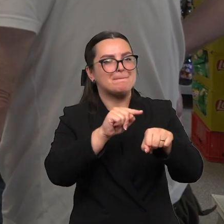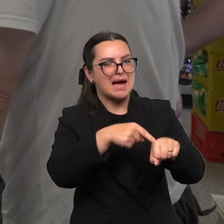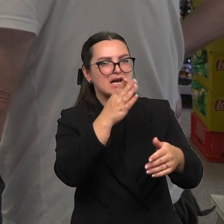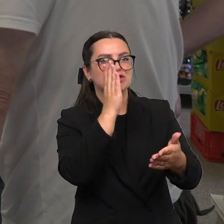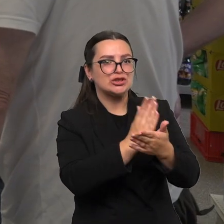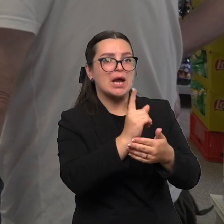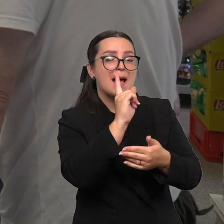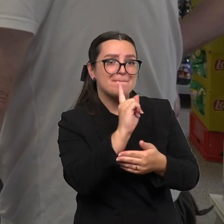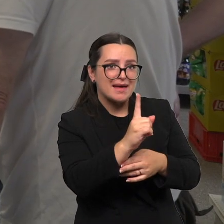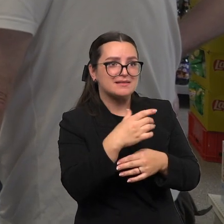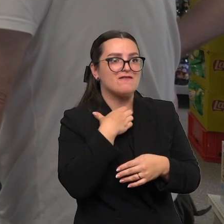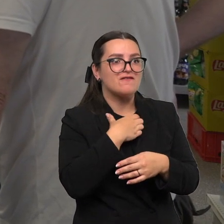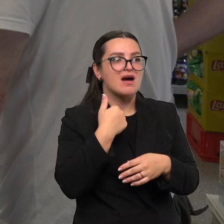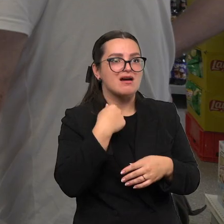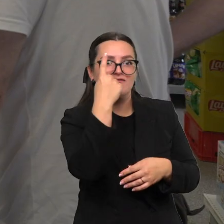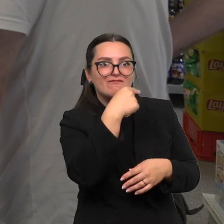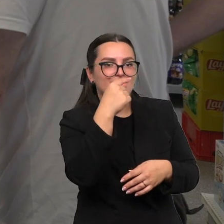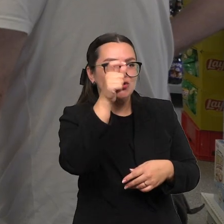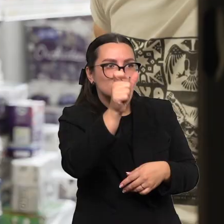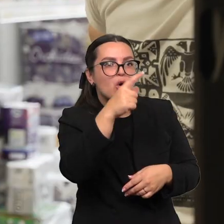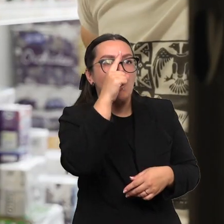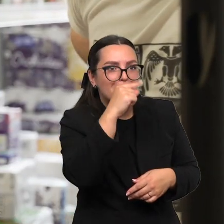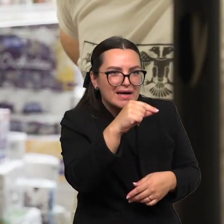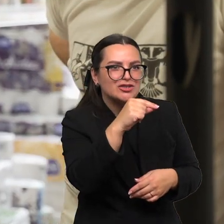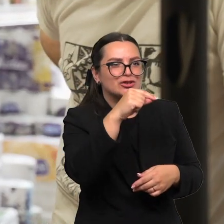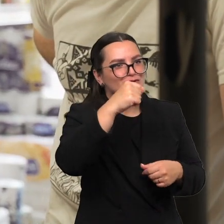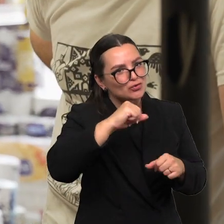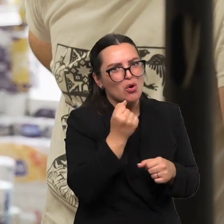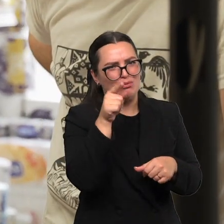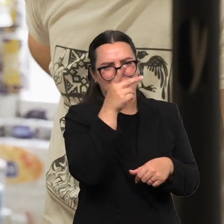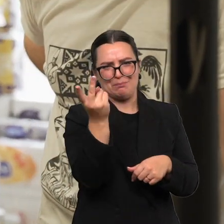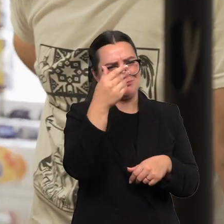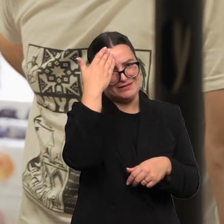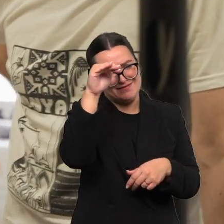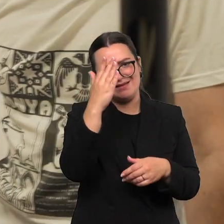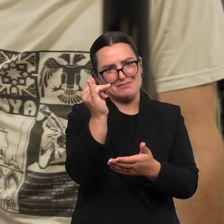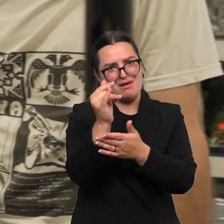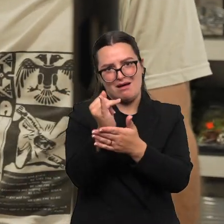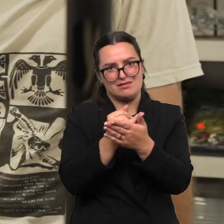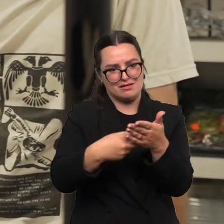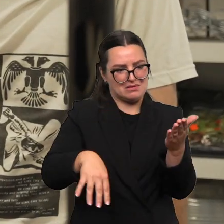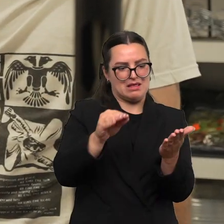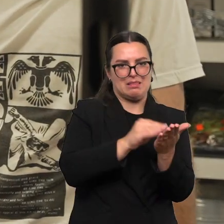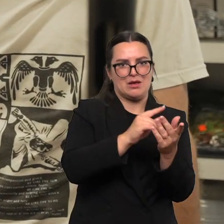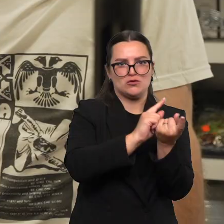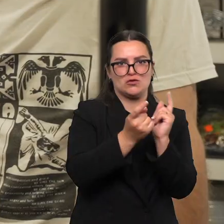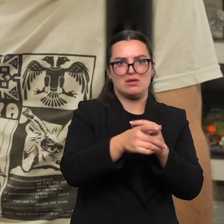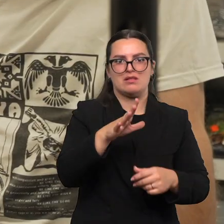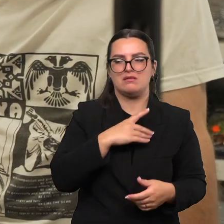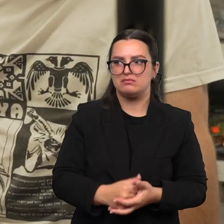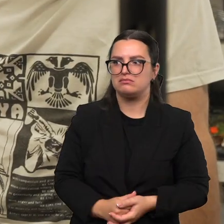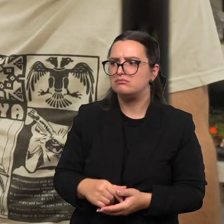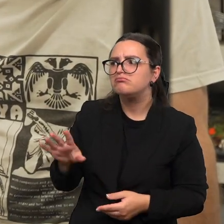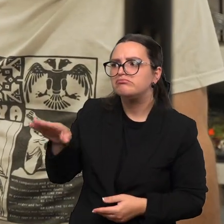bet turėtų būti vietiniai pažįstami veidai. Neatpažįstami. Ja, jūs logiškai sakot. Žiūrėk, mes ką